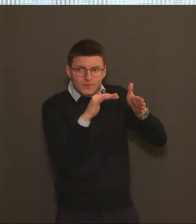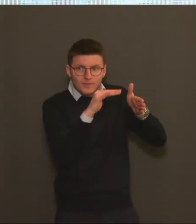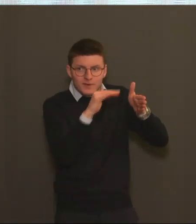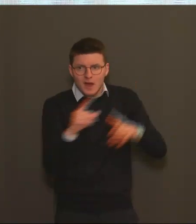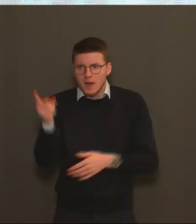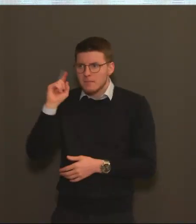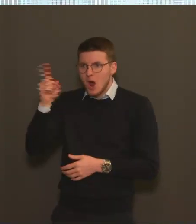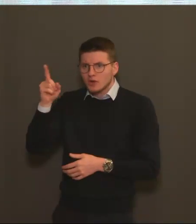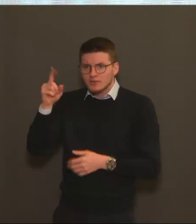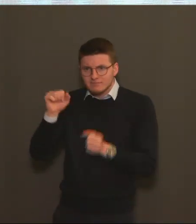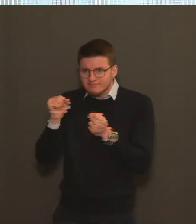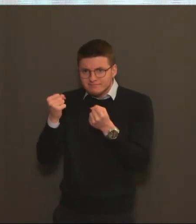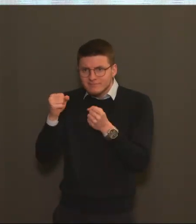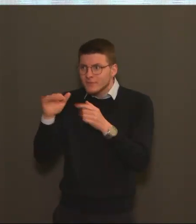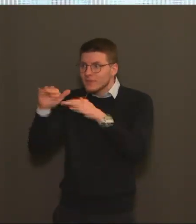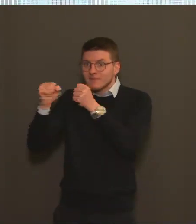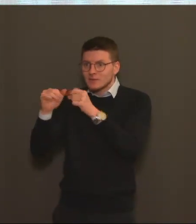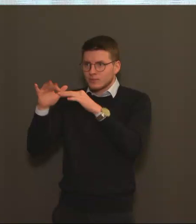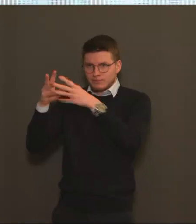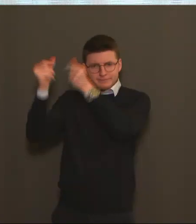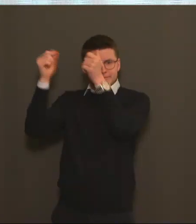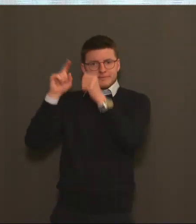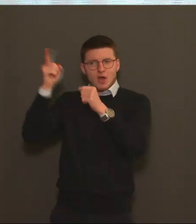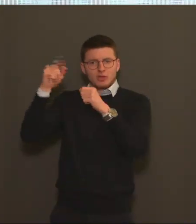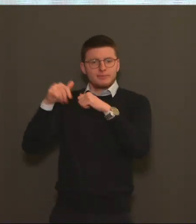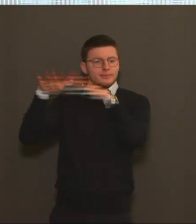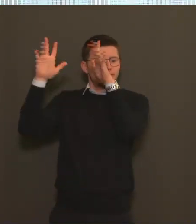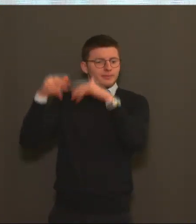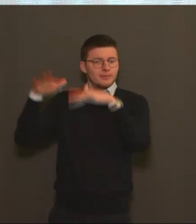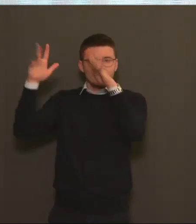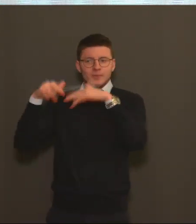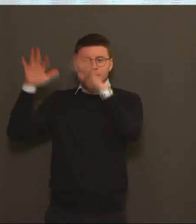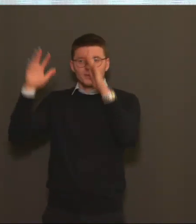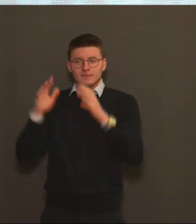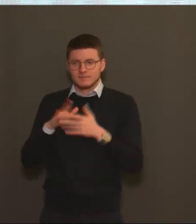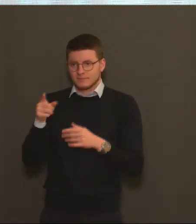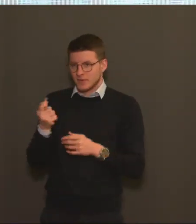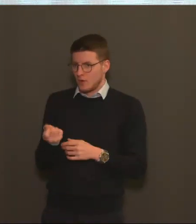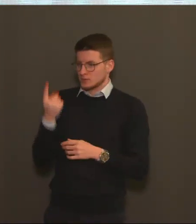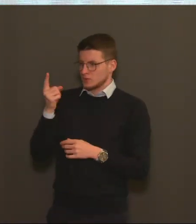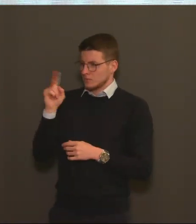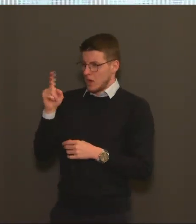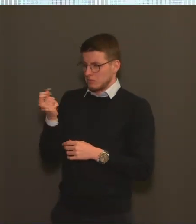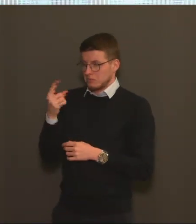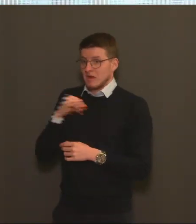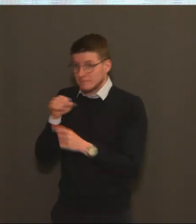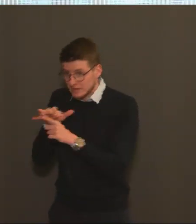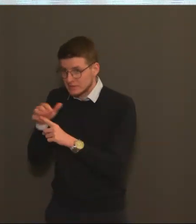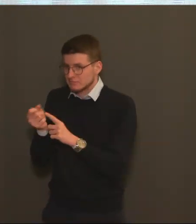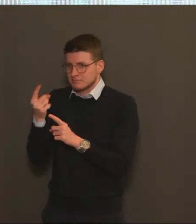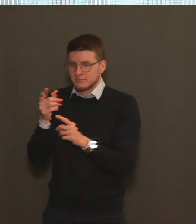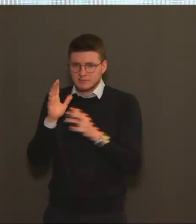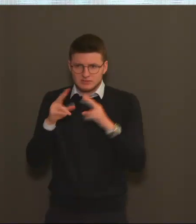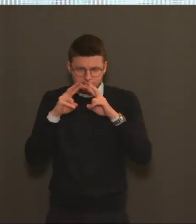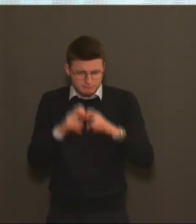is superverspreiding heel uitzonderlijk. En dat zie je dus ook in die cijfers. De kleine